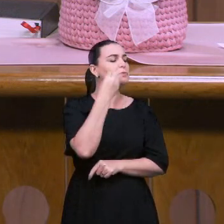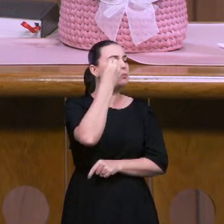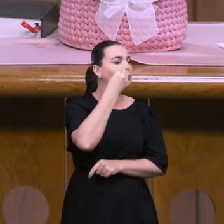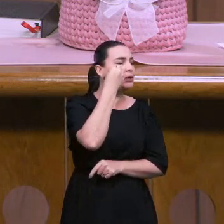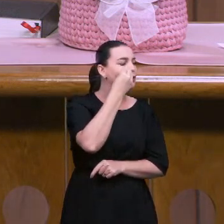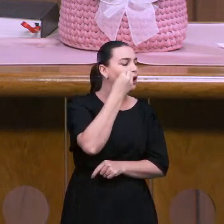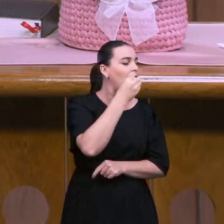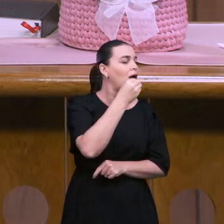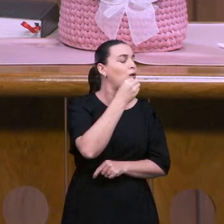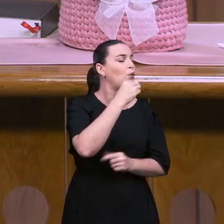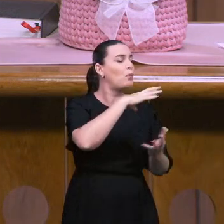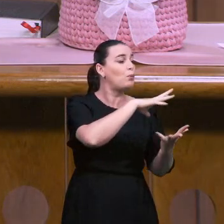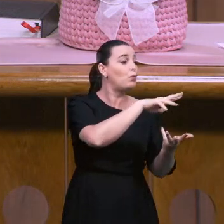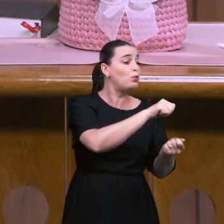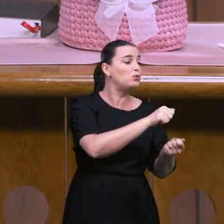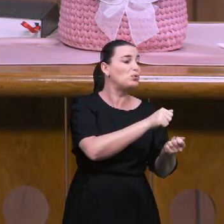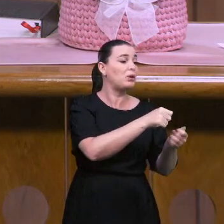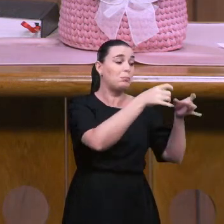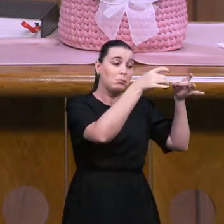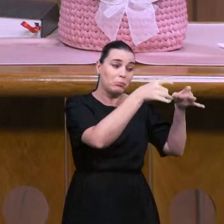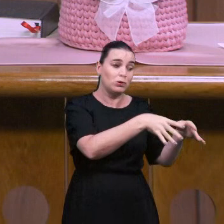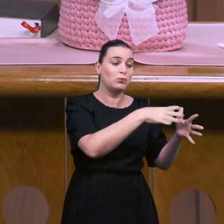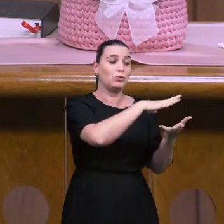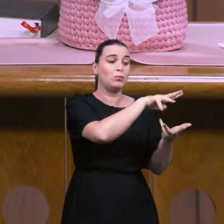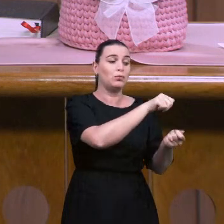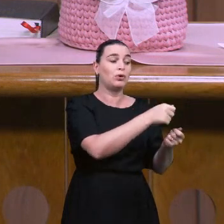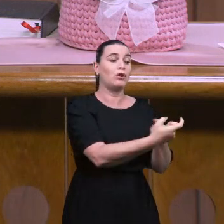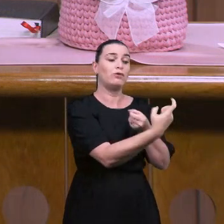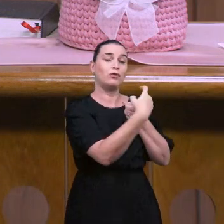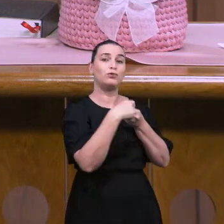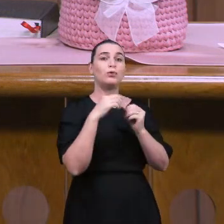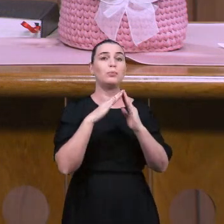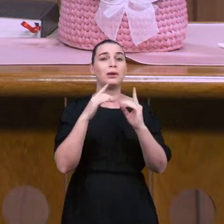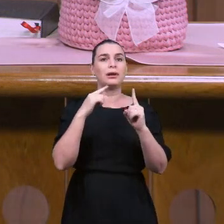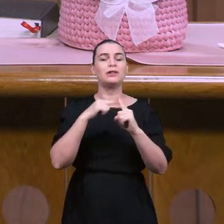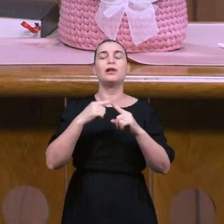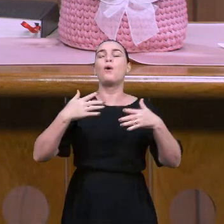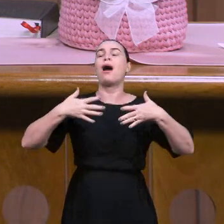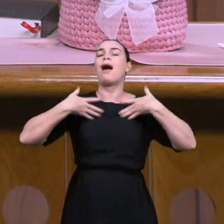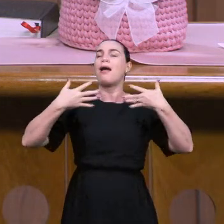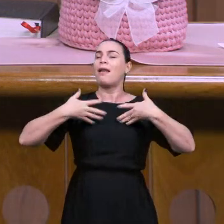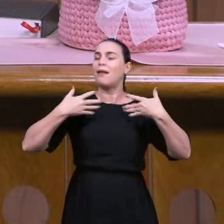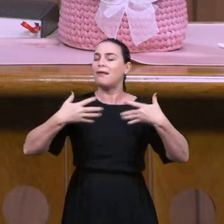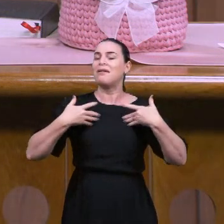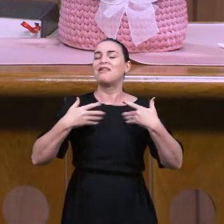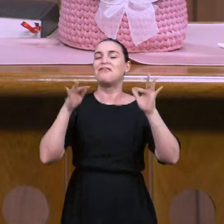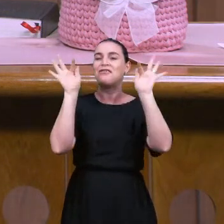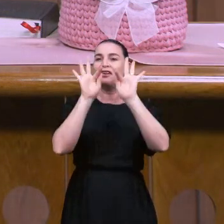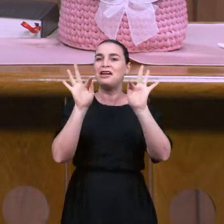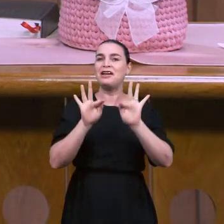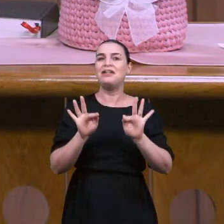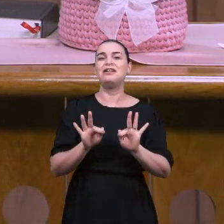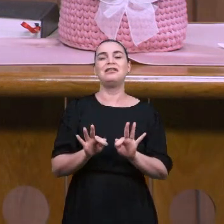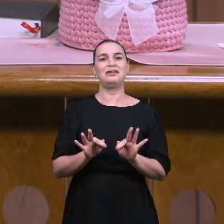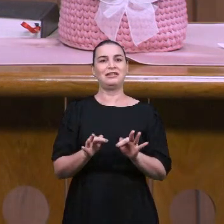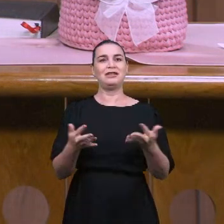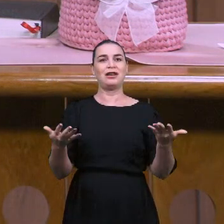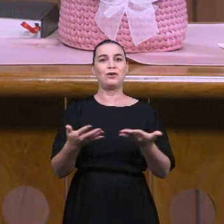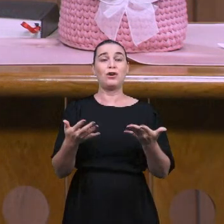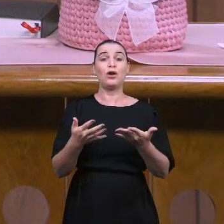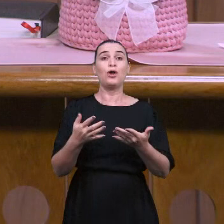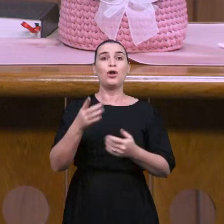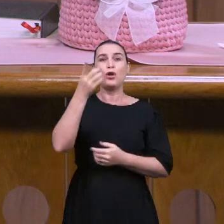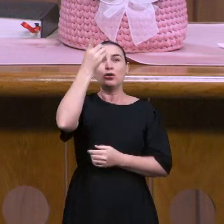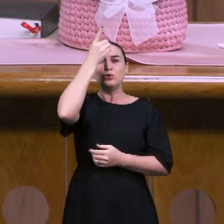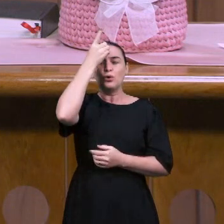étaient déviés, sont revenus et ils sont heureux et joyeux. Dons